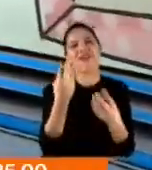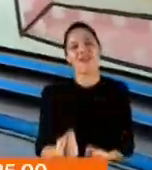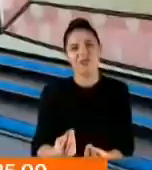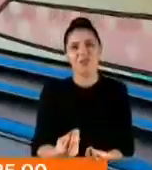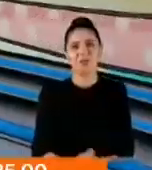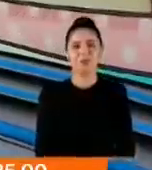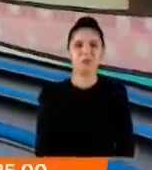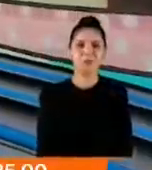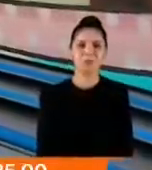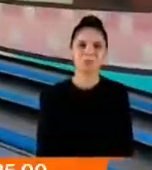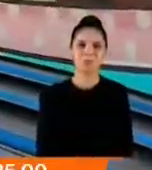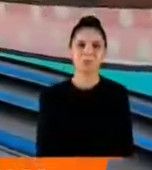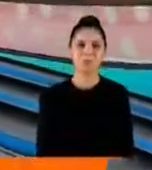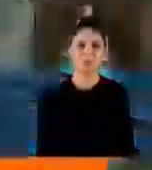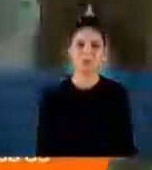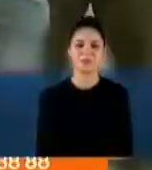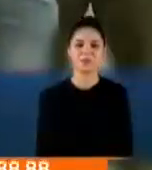oldu.